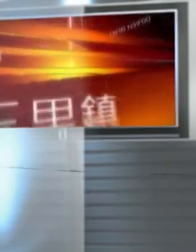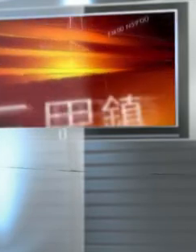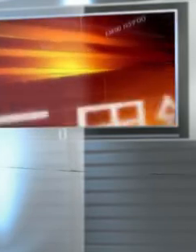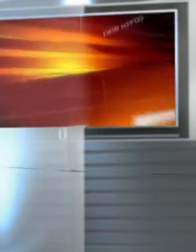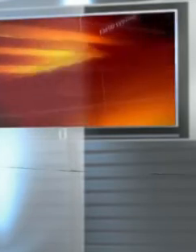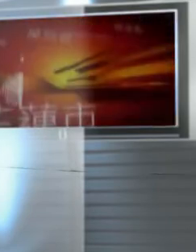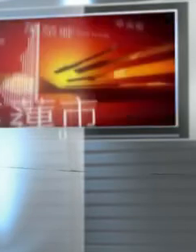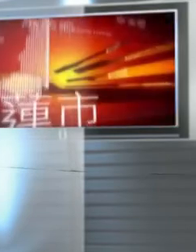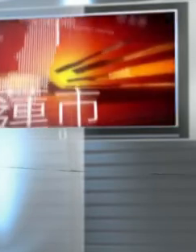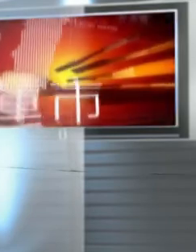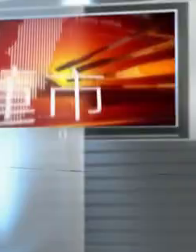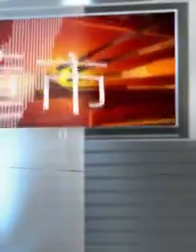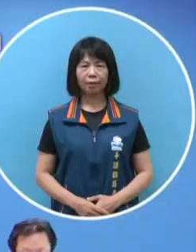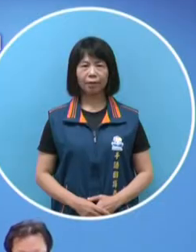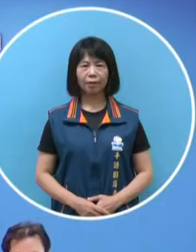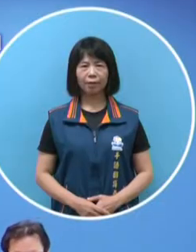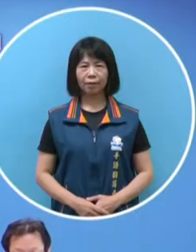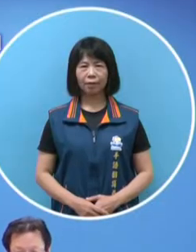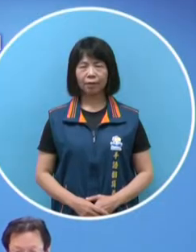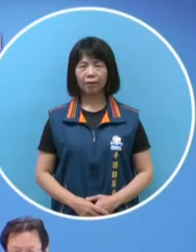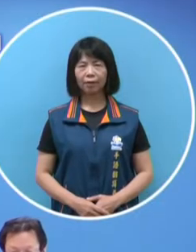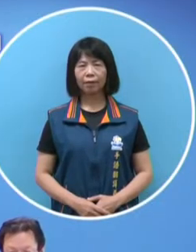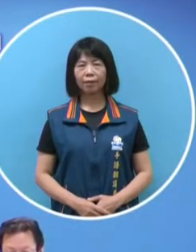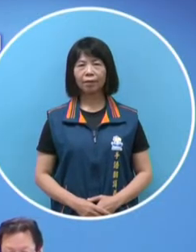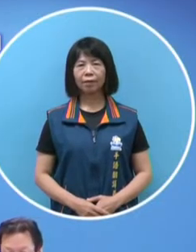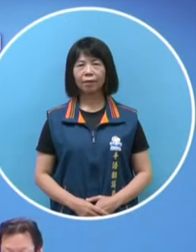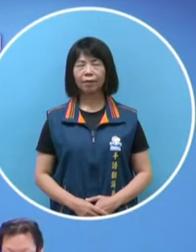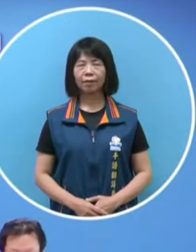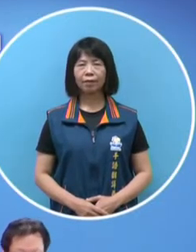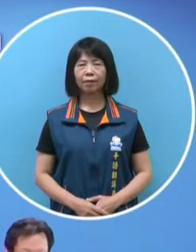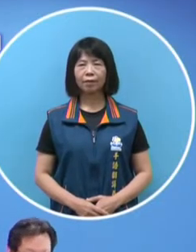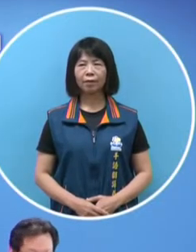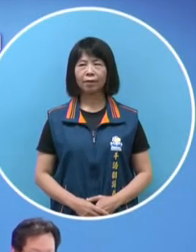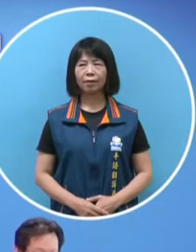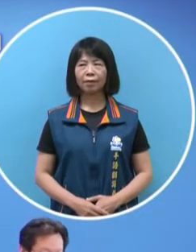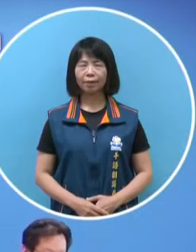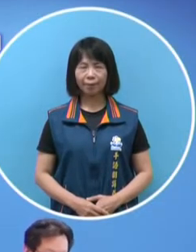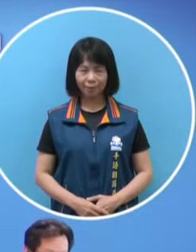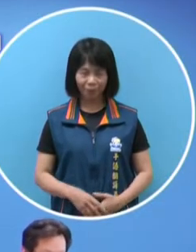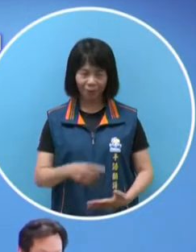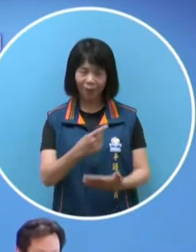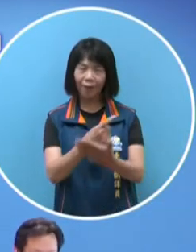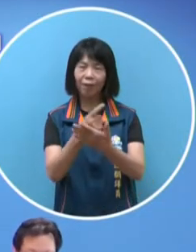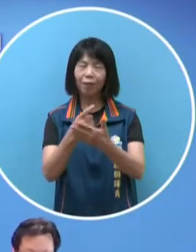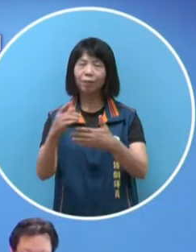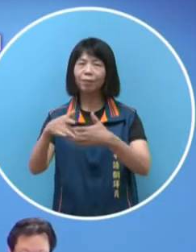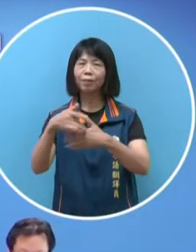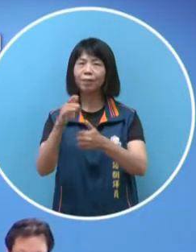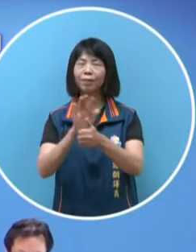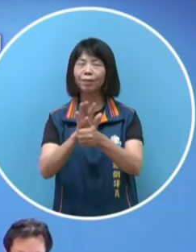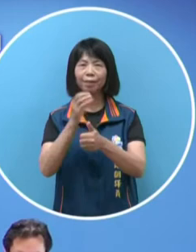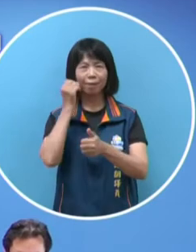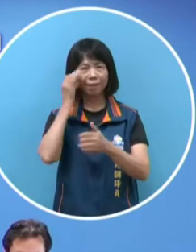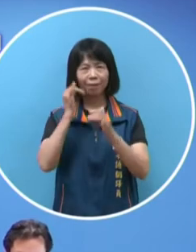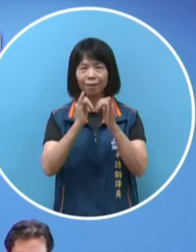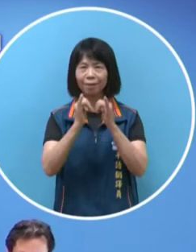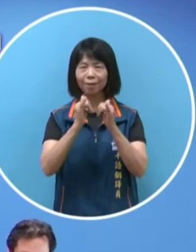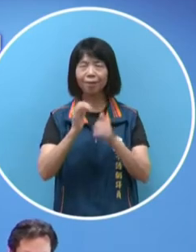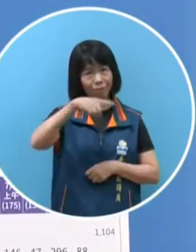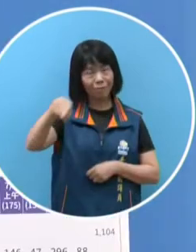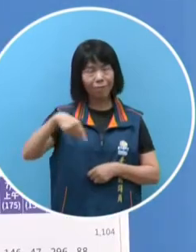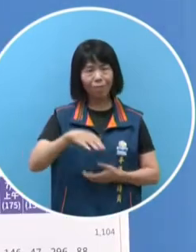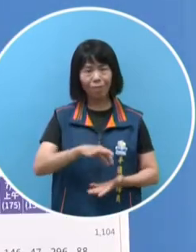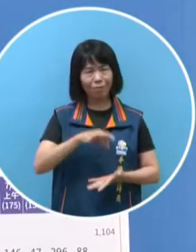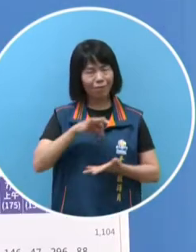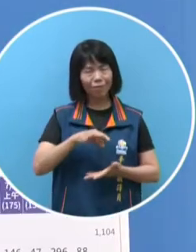剂进行说明。 花莲县政府6月30号开始接受民众疫苗施打预约，卫生局长朱家祥表